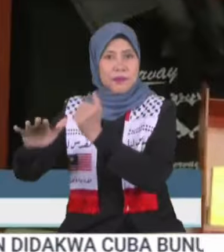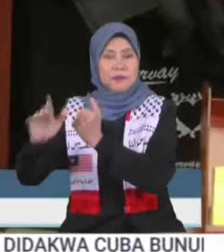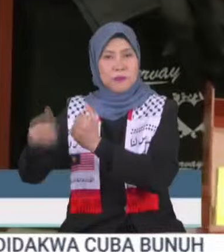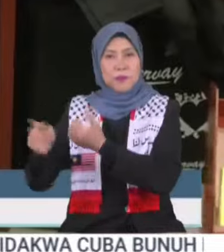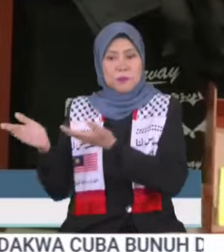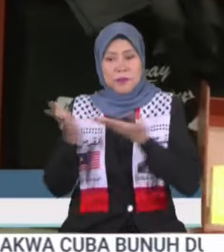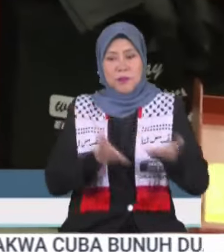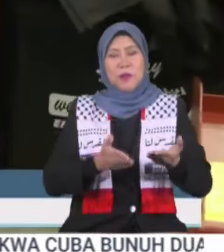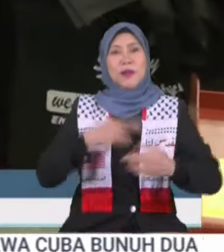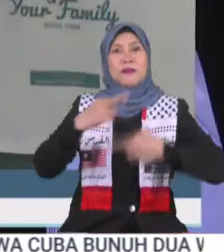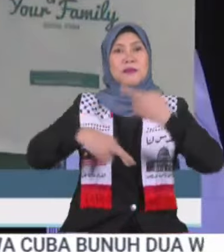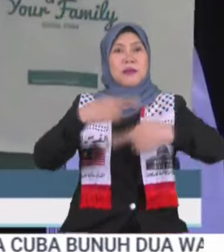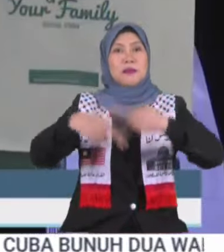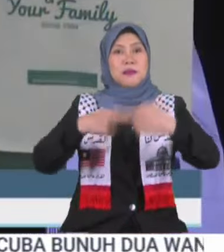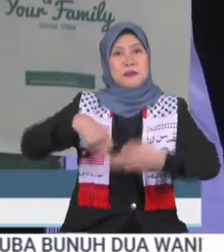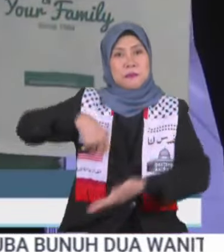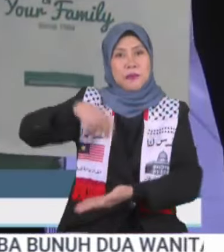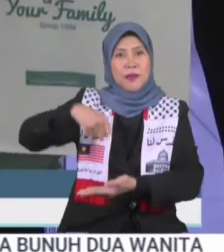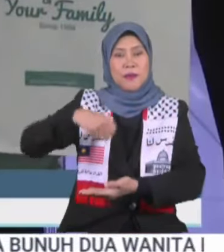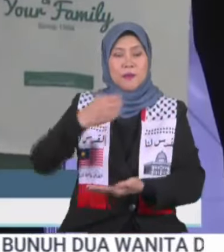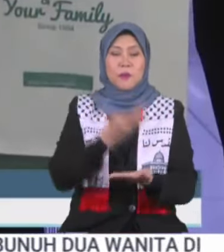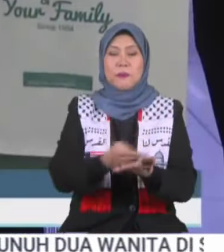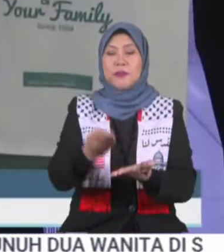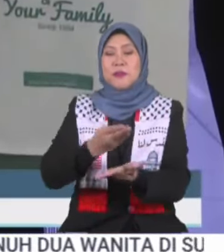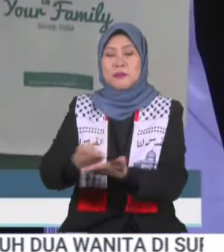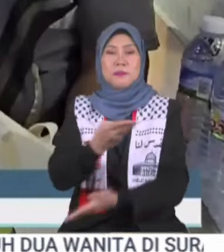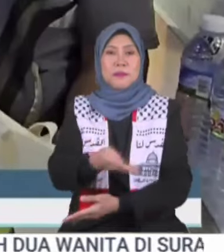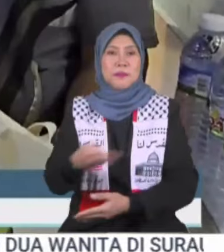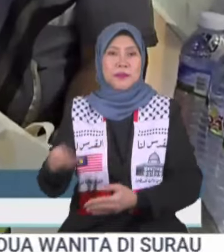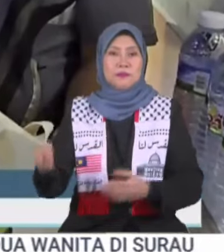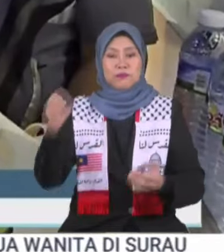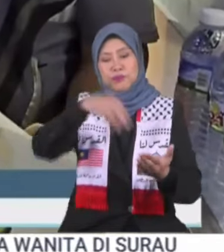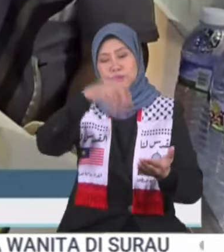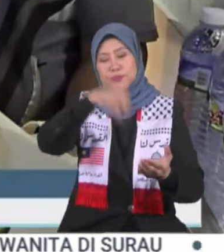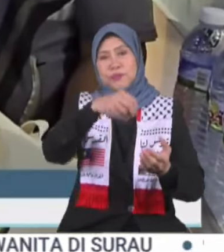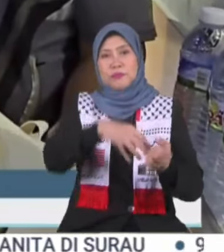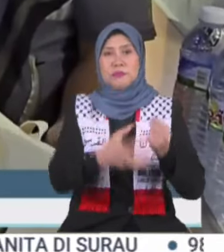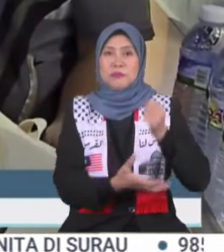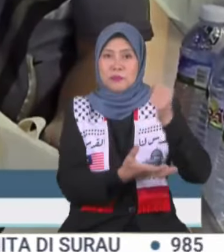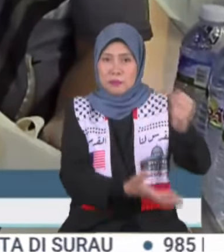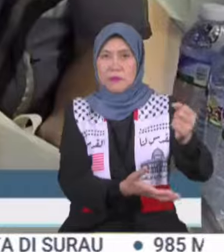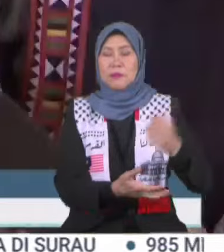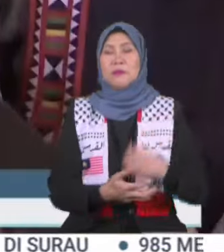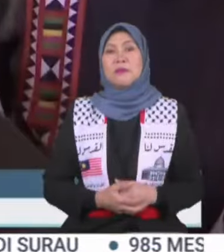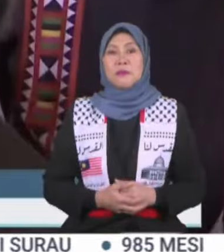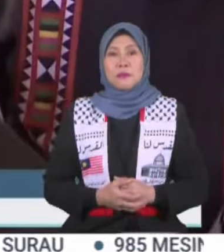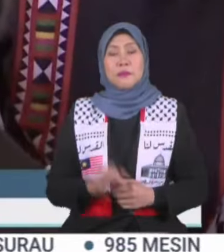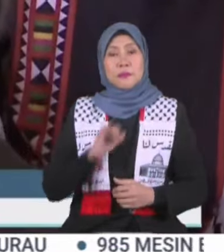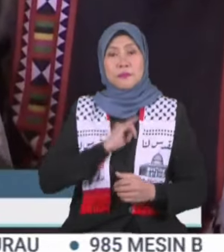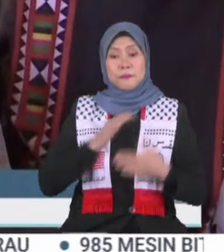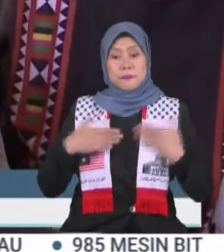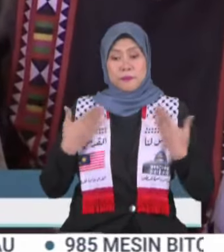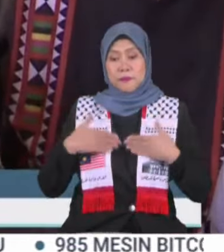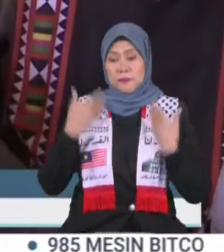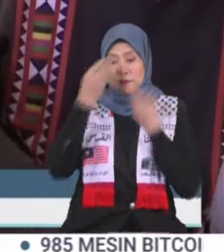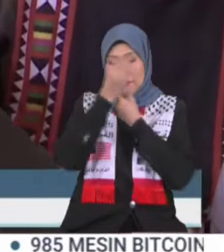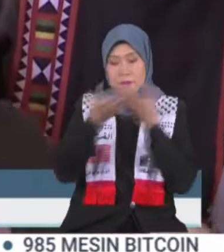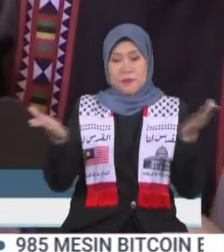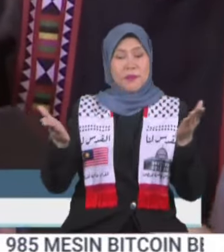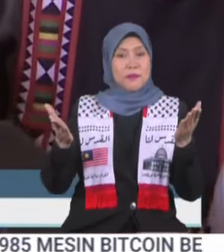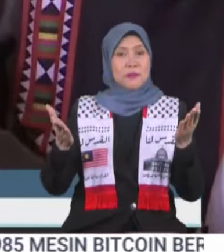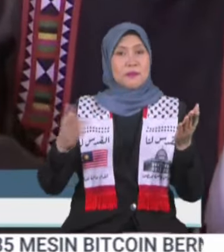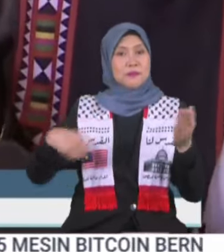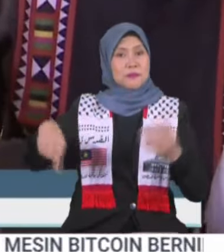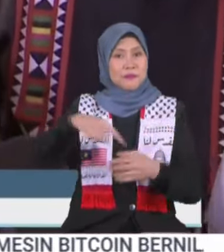membawa beg kitar semula semasa membelibelah sukacita saya maklumkan sambutan daripada orang